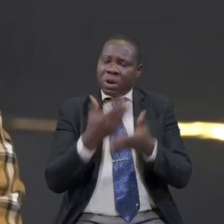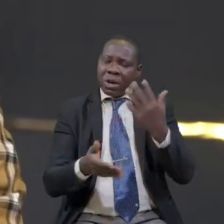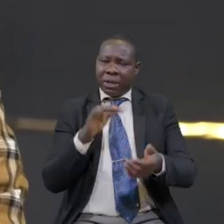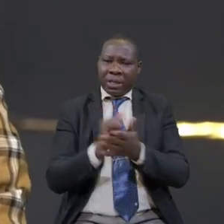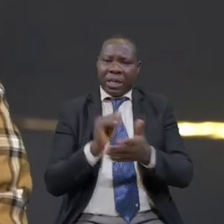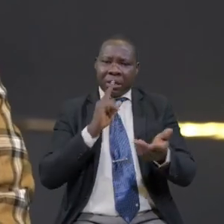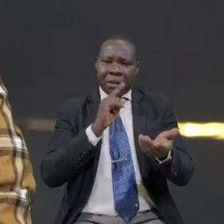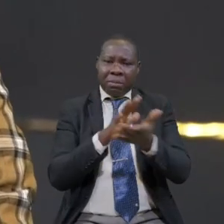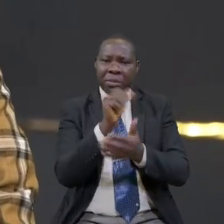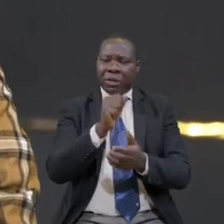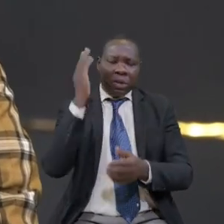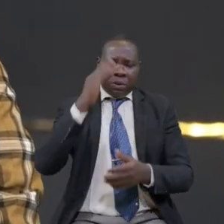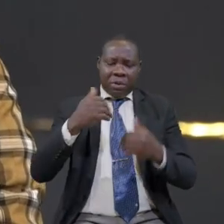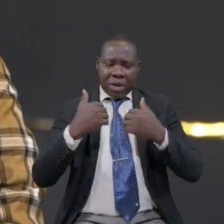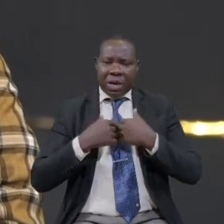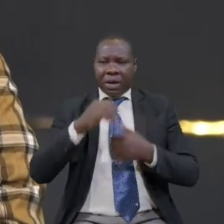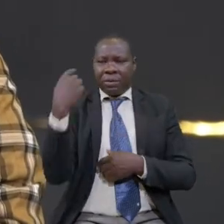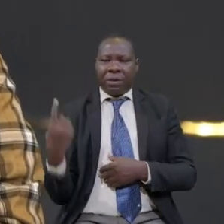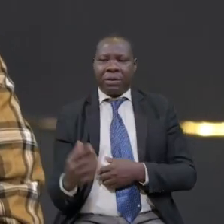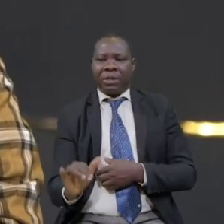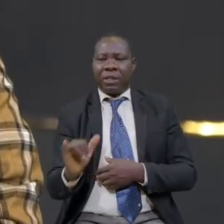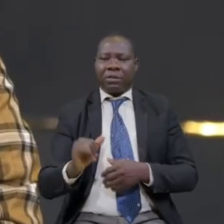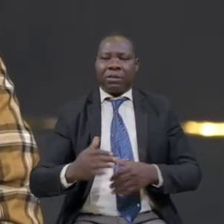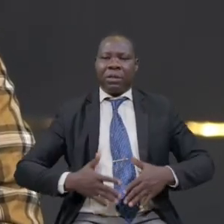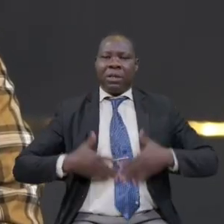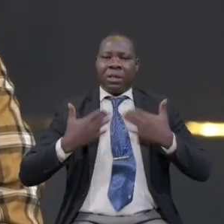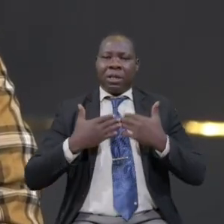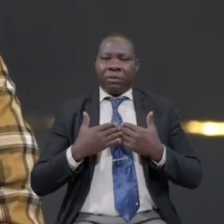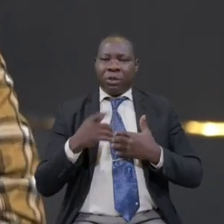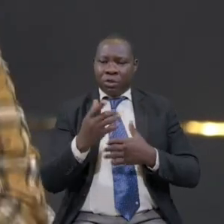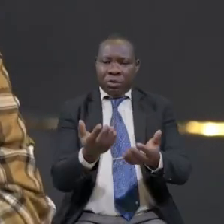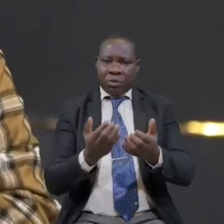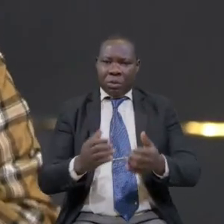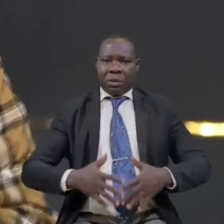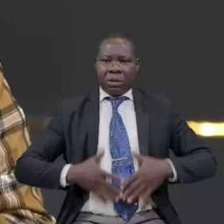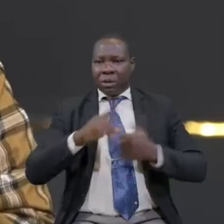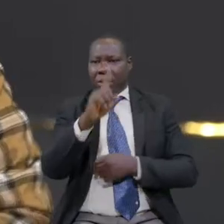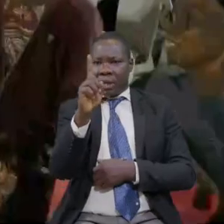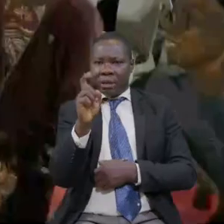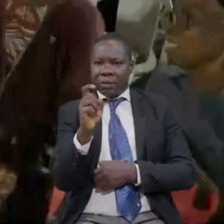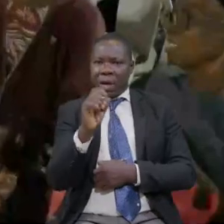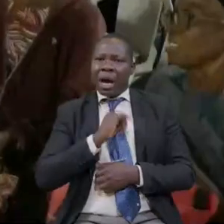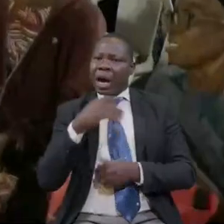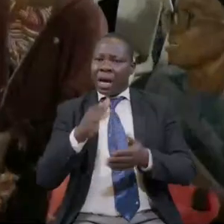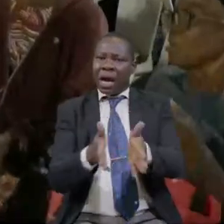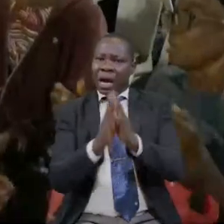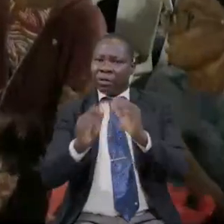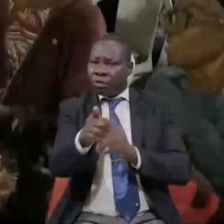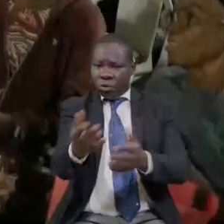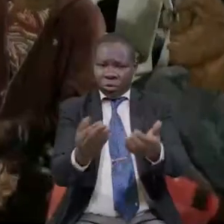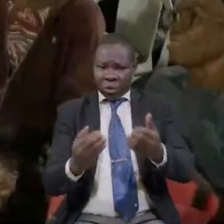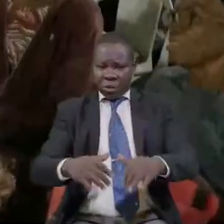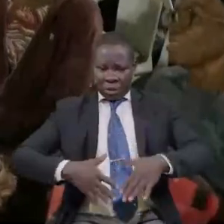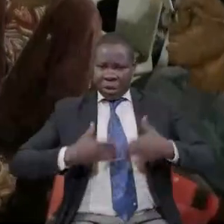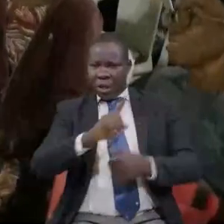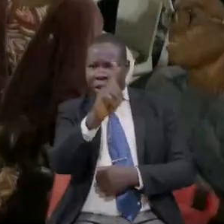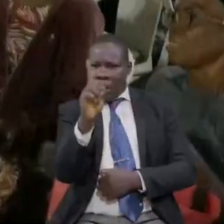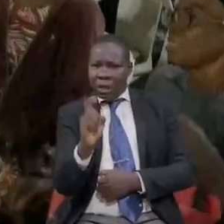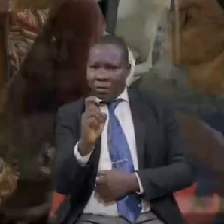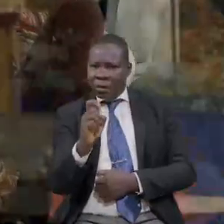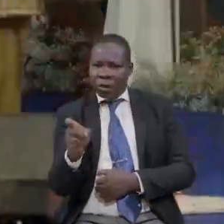croit. Afin que quiconque croit en lui ait la vie éternelle. Vous voulez la vie? Vous voulez la